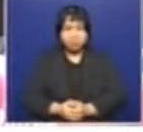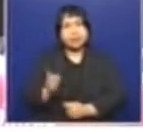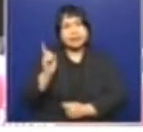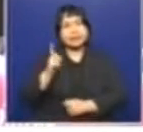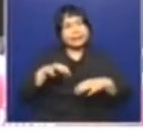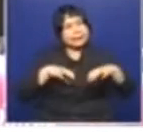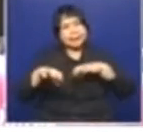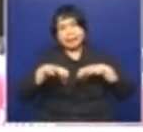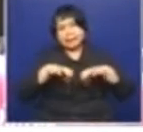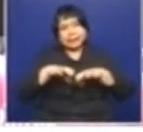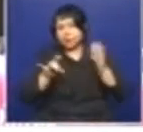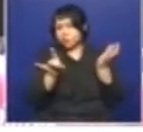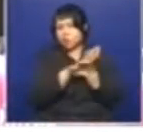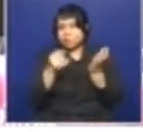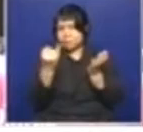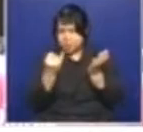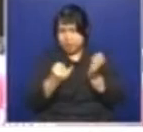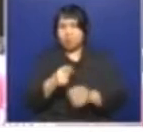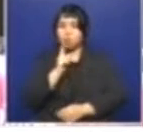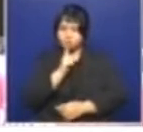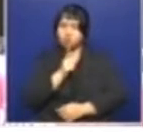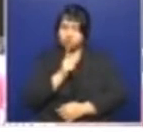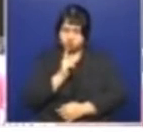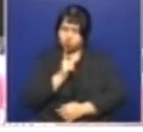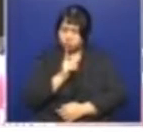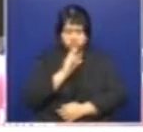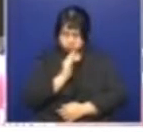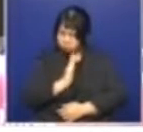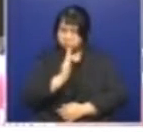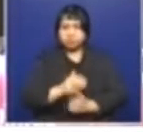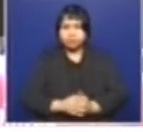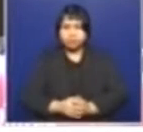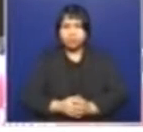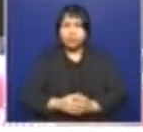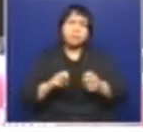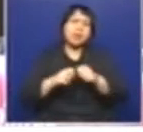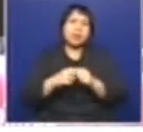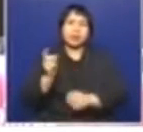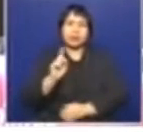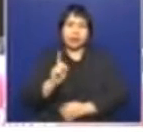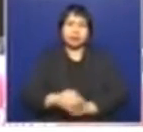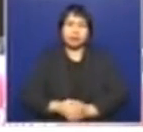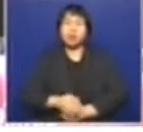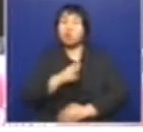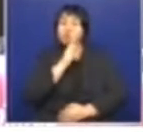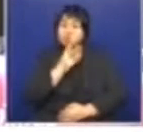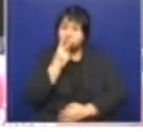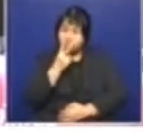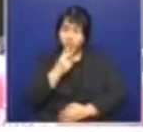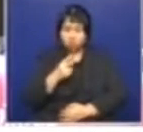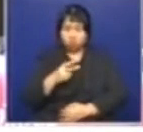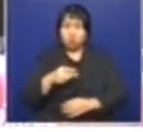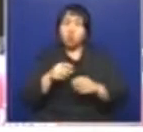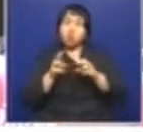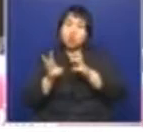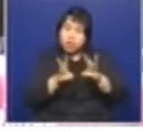ารงานไร้ประสิทธิภาพนี่ต้องว่ากันตรงๆเลยนะฮะไร้ประสิทธิภาพคือยังไงครับถ้าท่านไปดูทฤษฎีการบริหารน